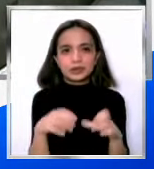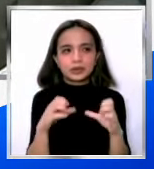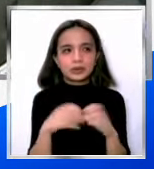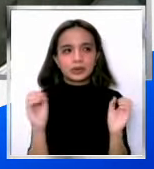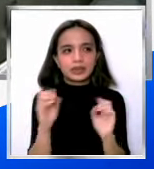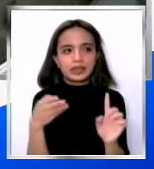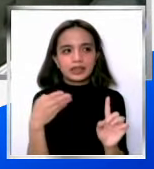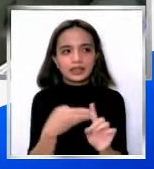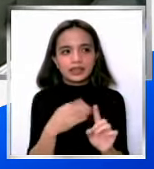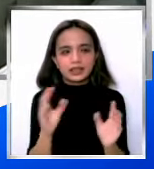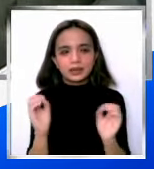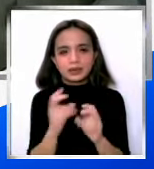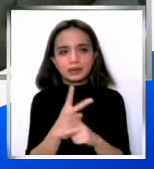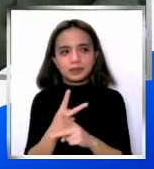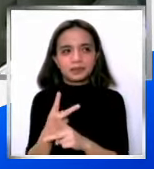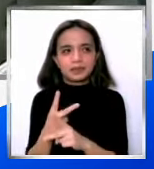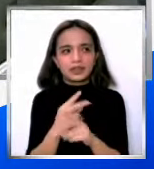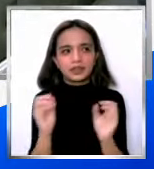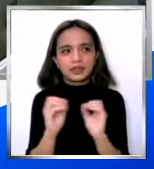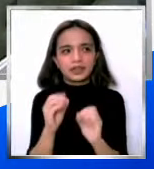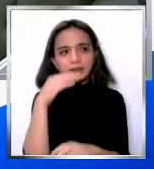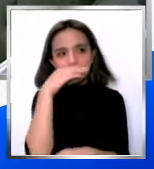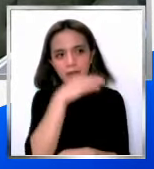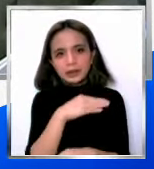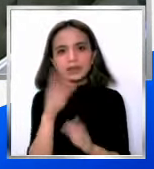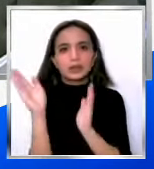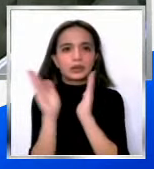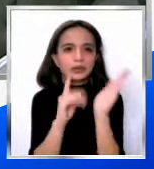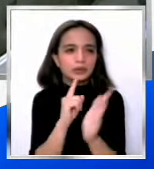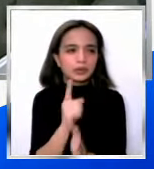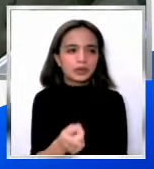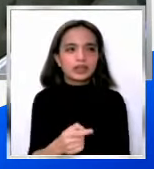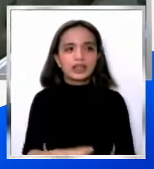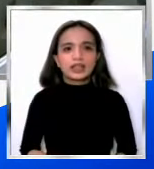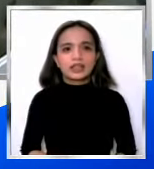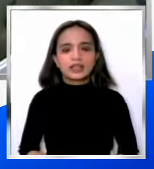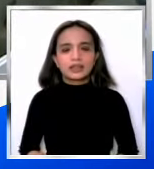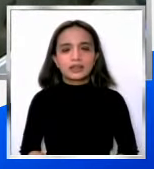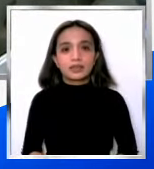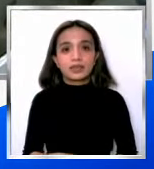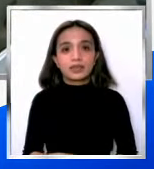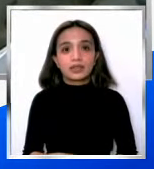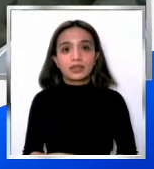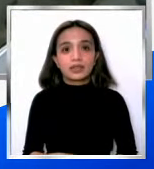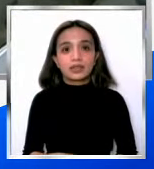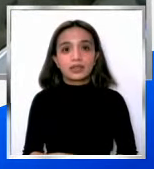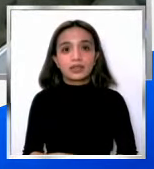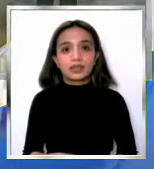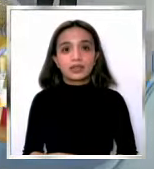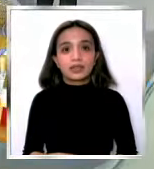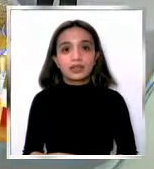walang pinoprotektahan. Walang kasinungalingan, servisyong totoo lamang. At dahil hindi natutulog ang balita. Nakatutok kami,